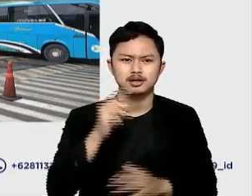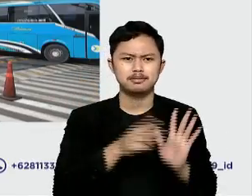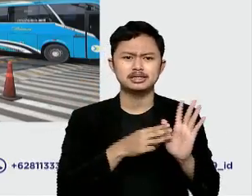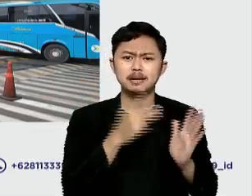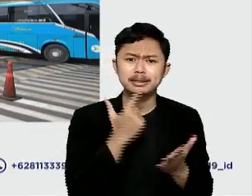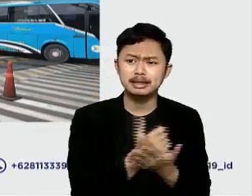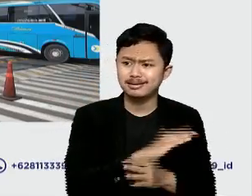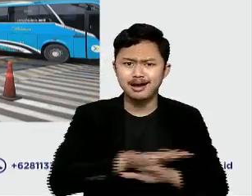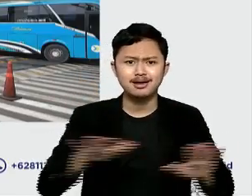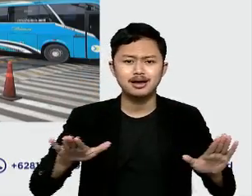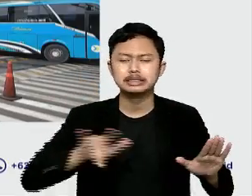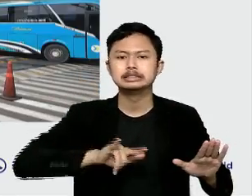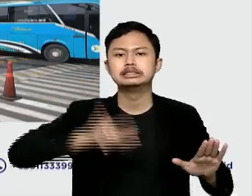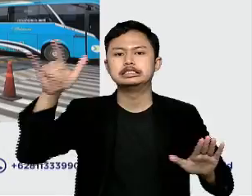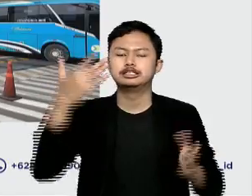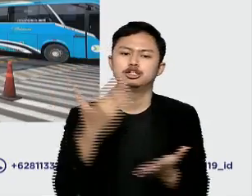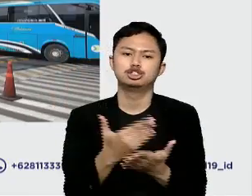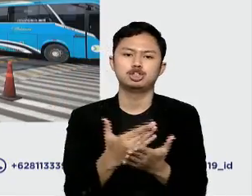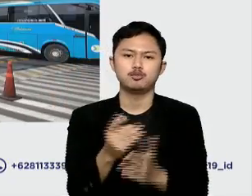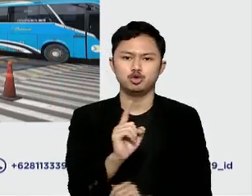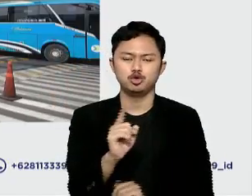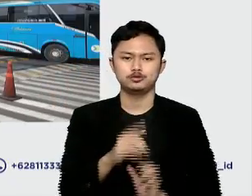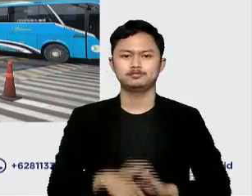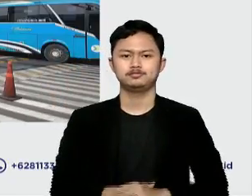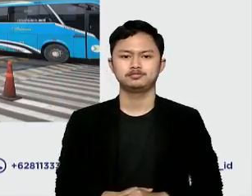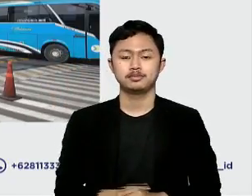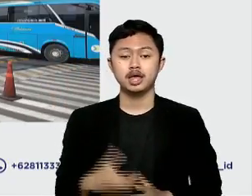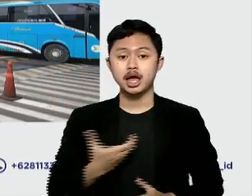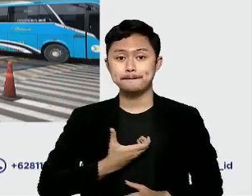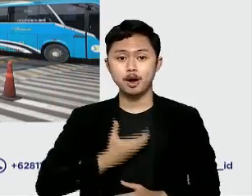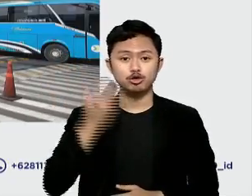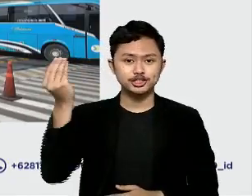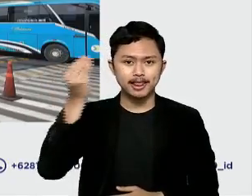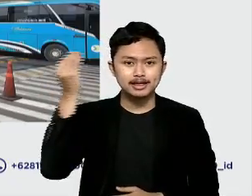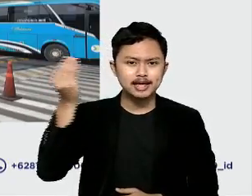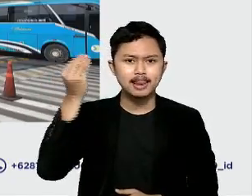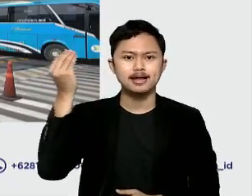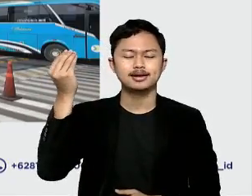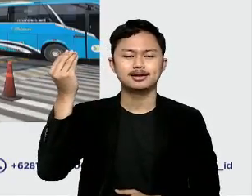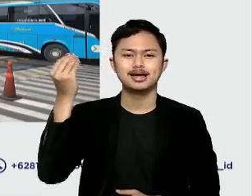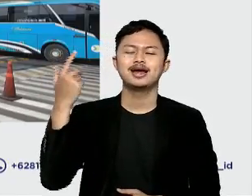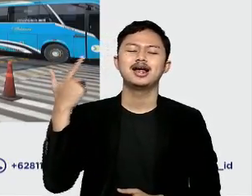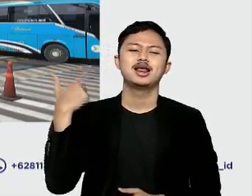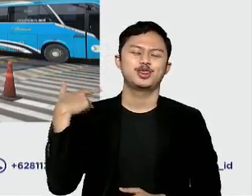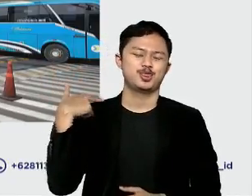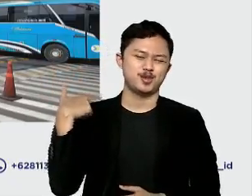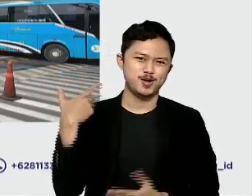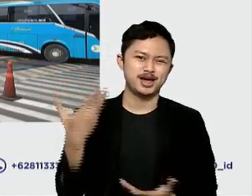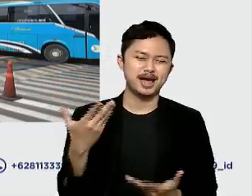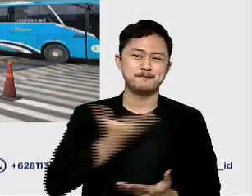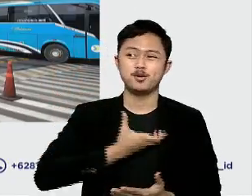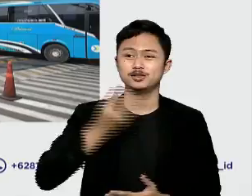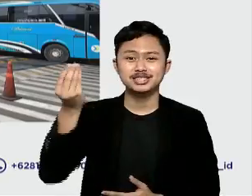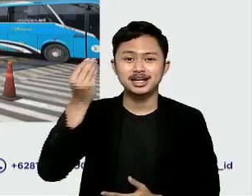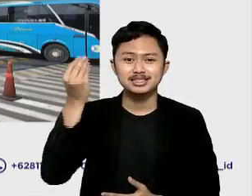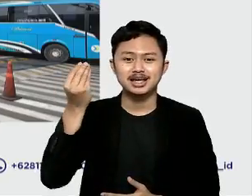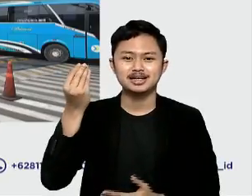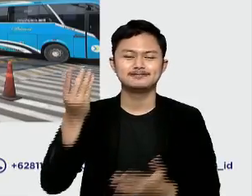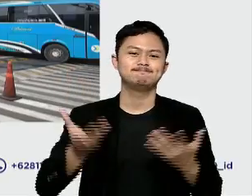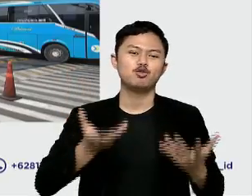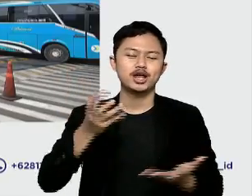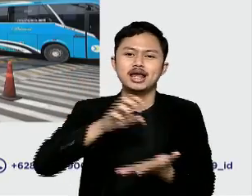tidak mendesak. Jika hendak melakukan wisata, maka sebaiknya memanfaatkan